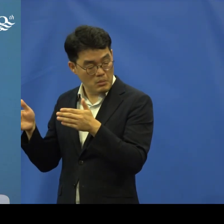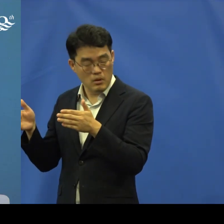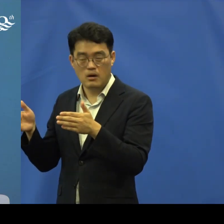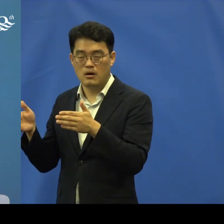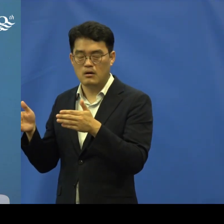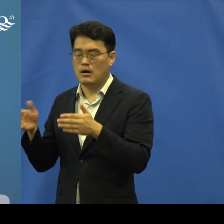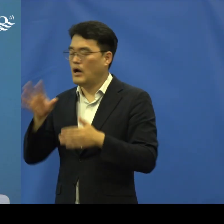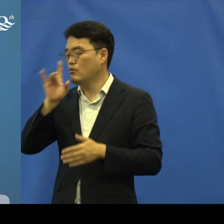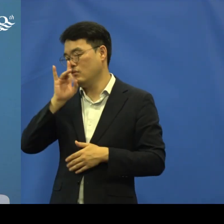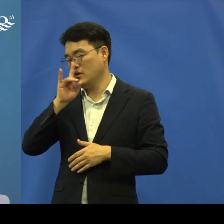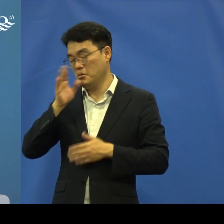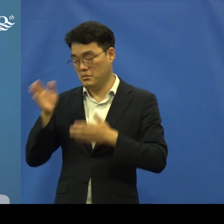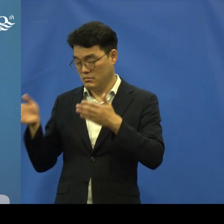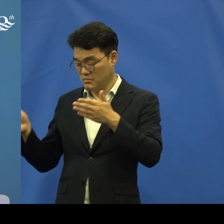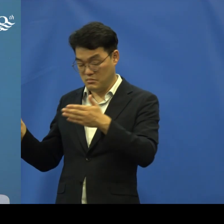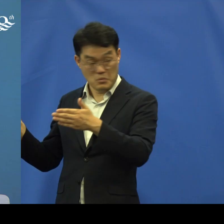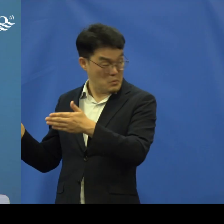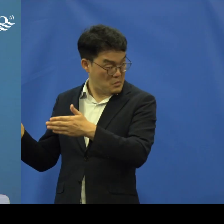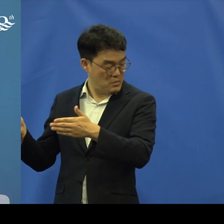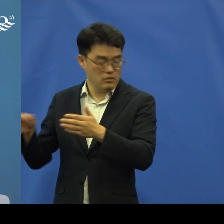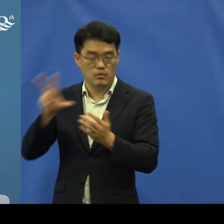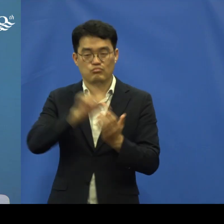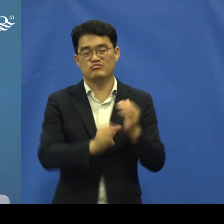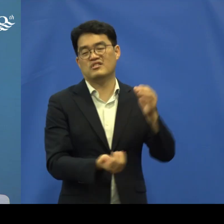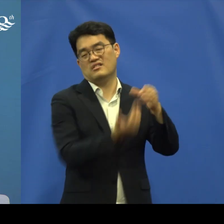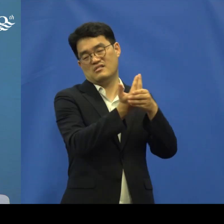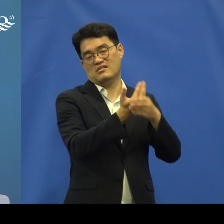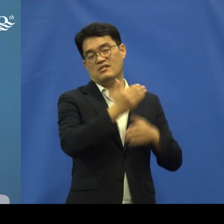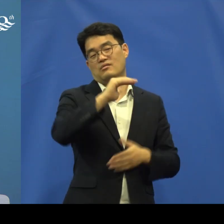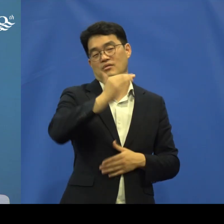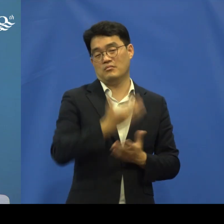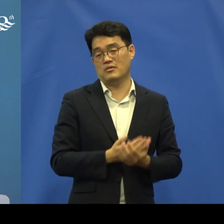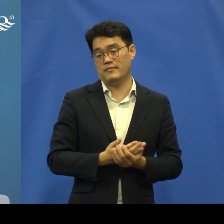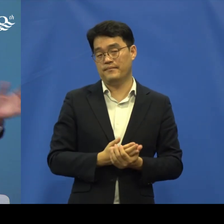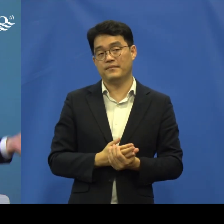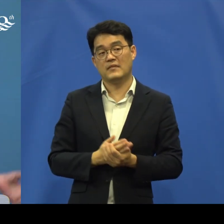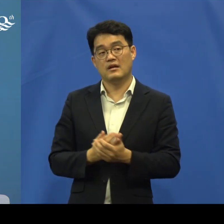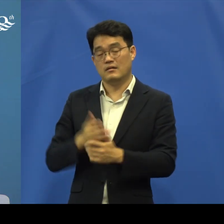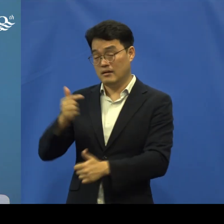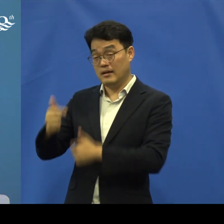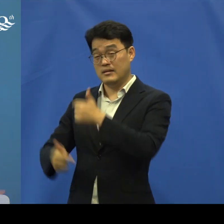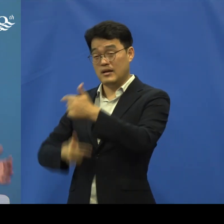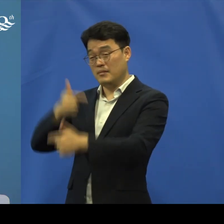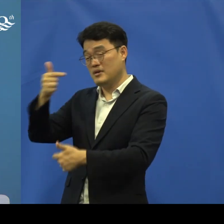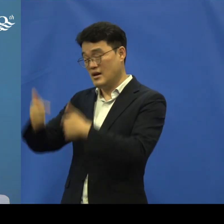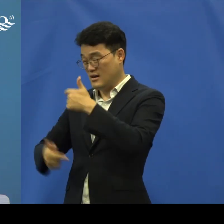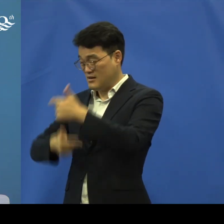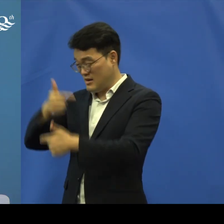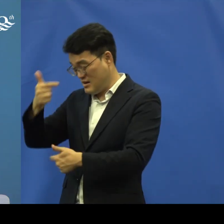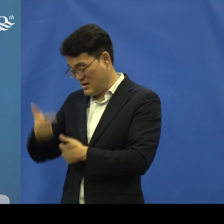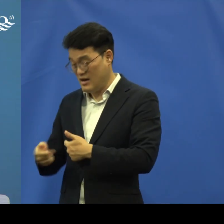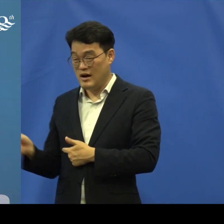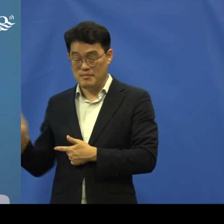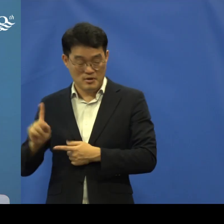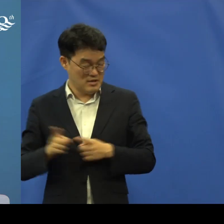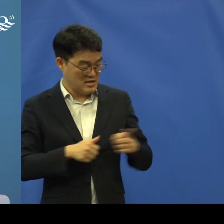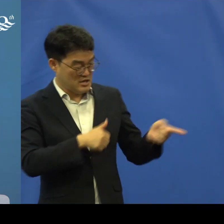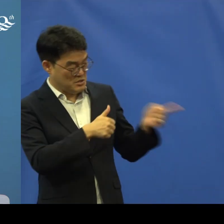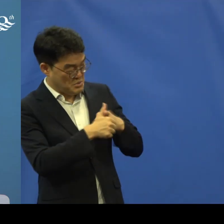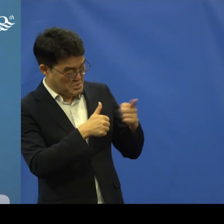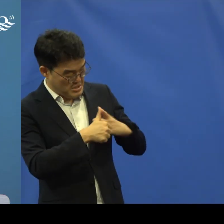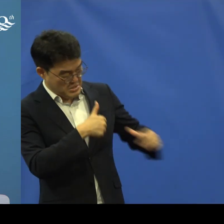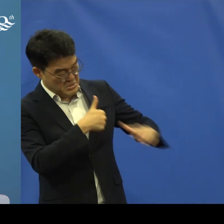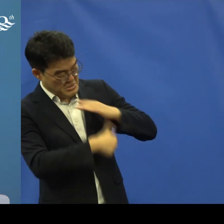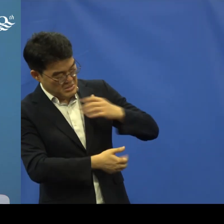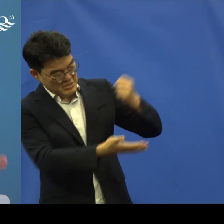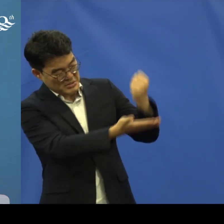방심하게 돼요. 그러면 사고가 일어나는 거예요. 근데 느헤미야가 집중력을 잃어버리지 않고 그렇게 험담을 하고 자기를 죽이려 하고